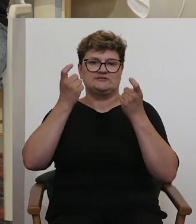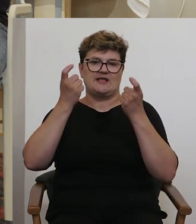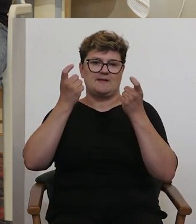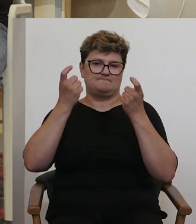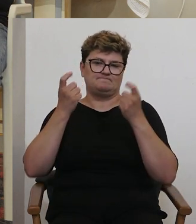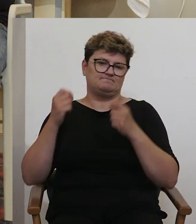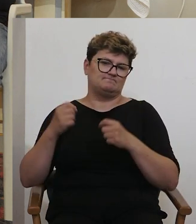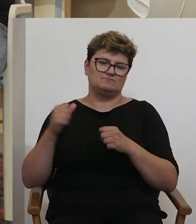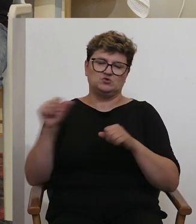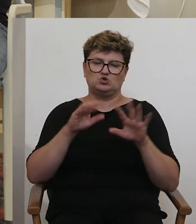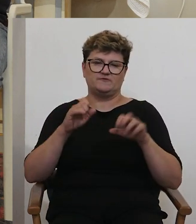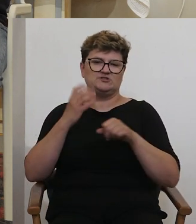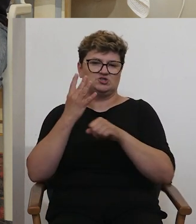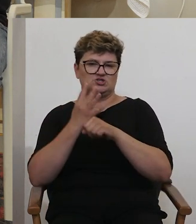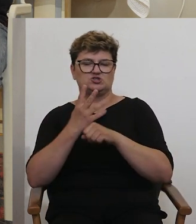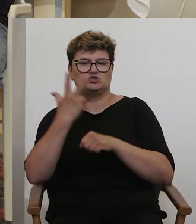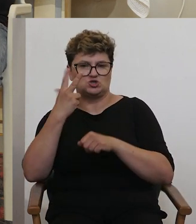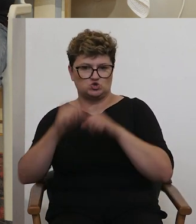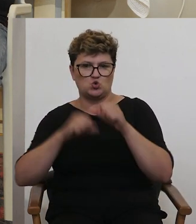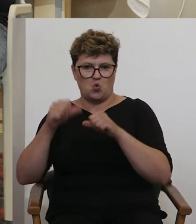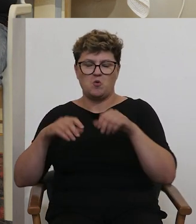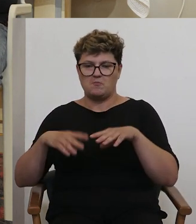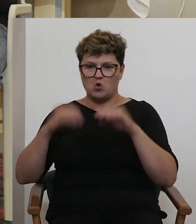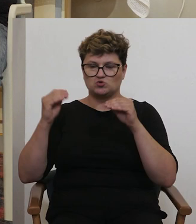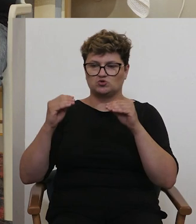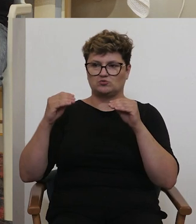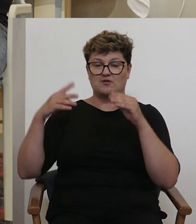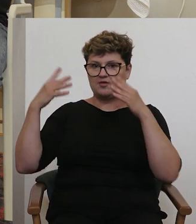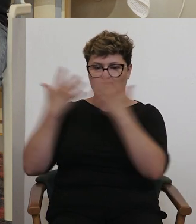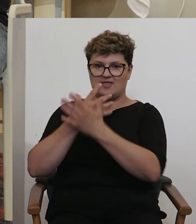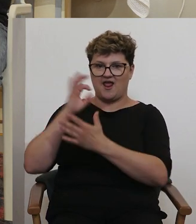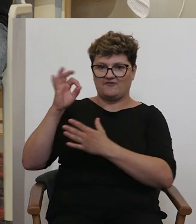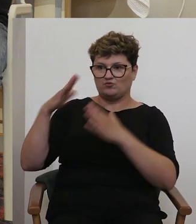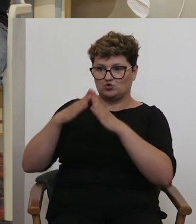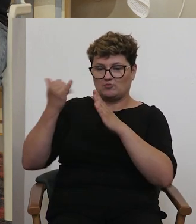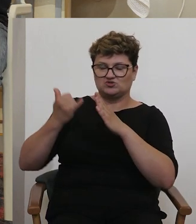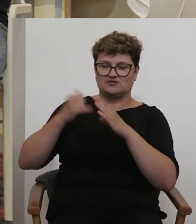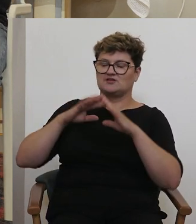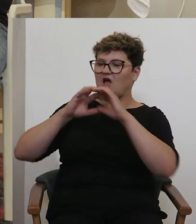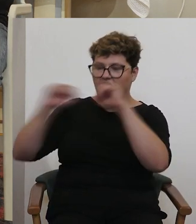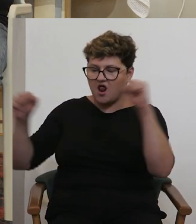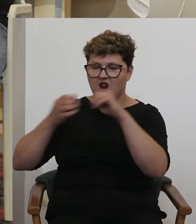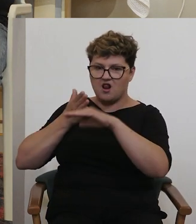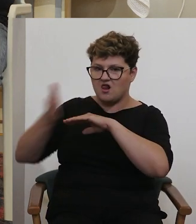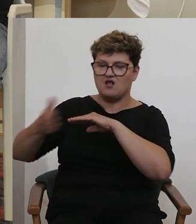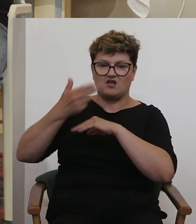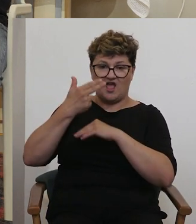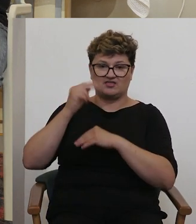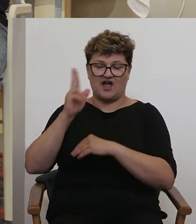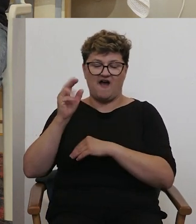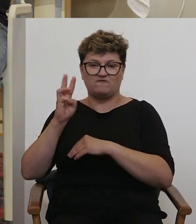na początku 1943 roku nagle do ich sierocińca wkroczyło NKWD i